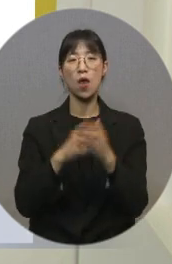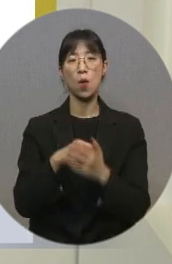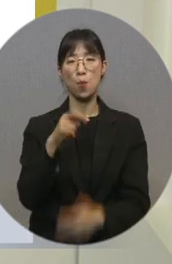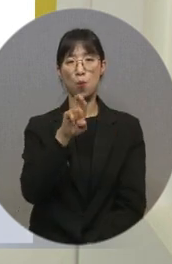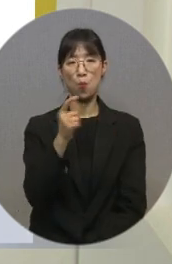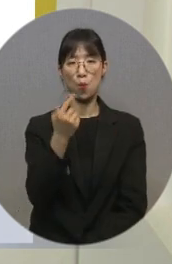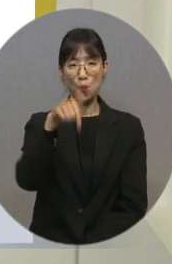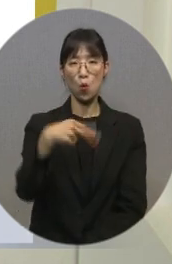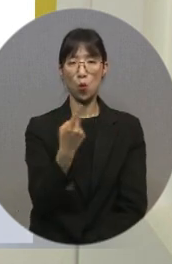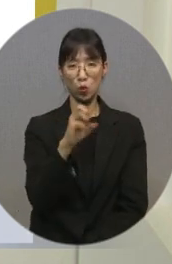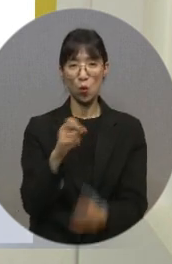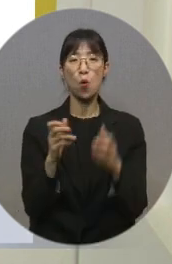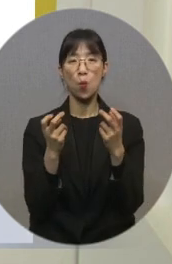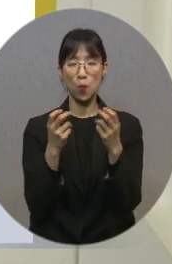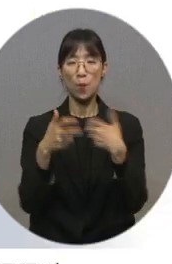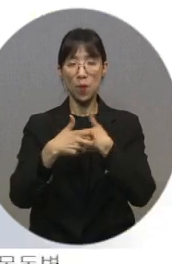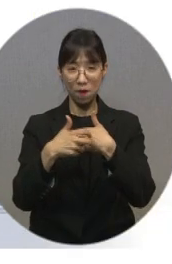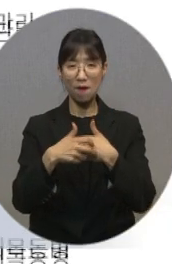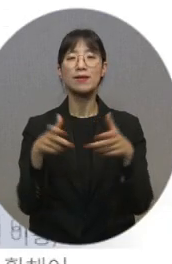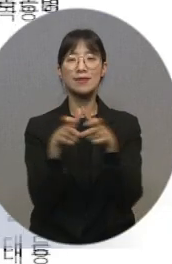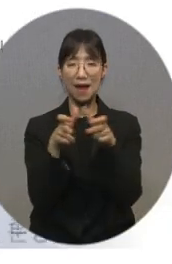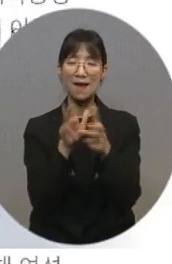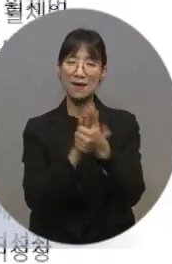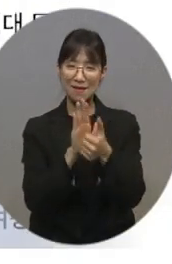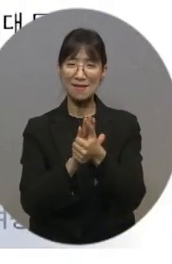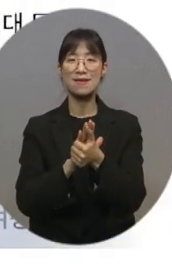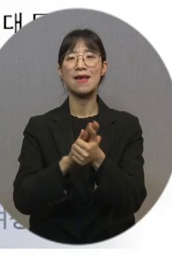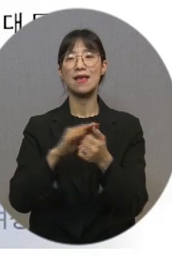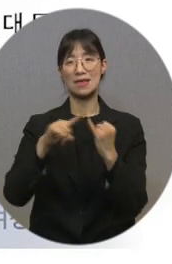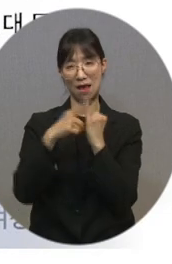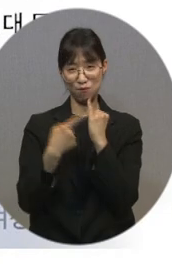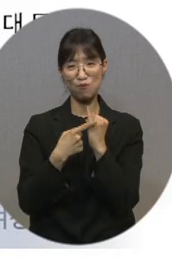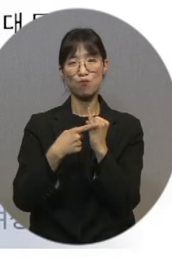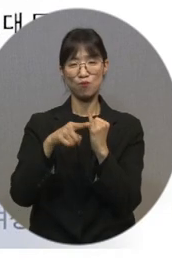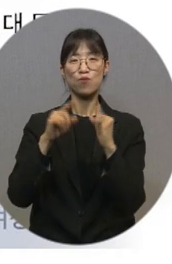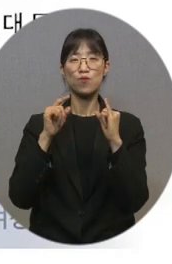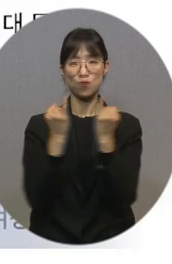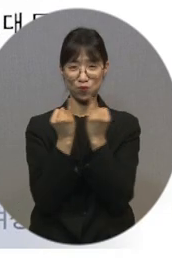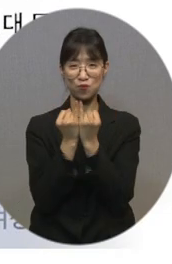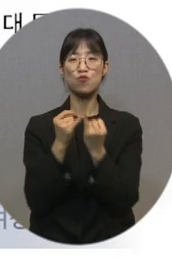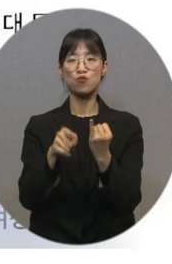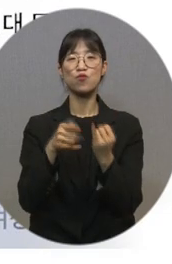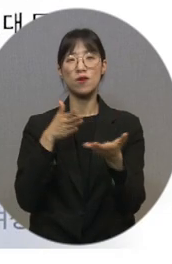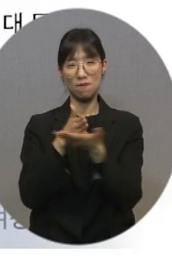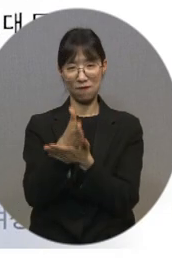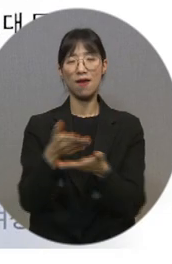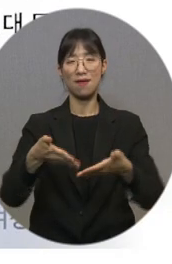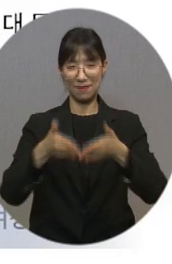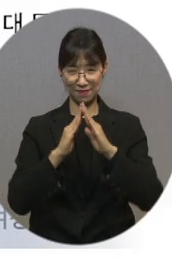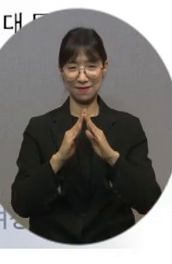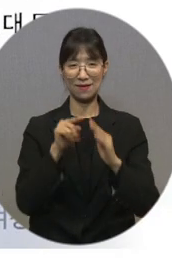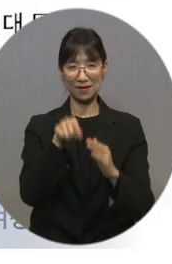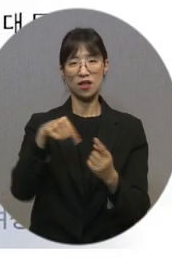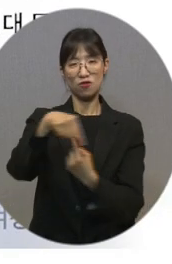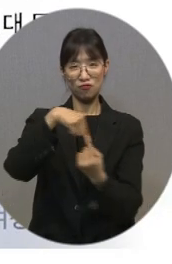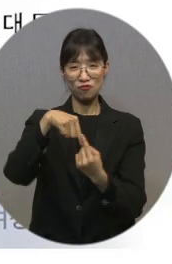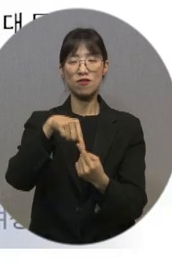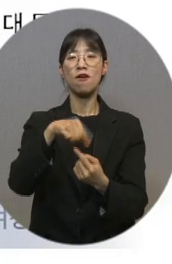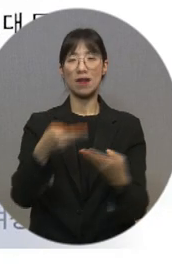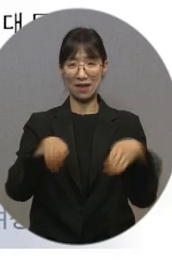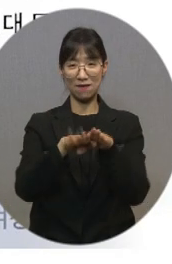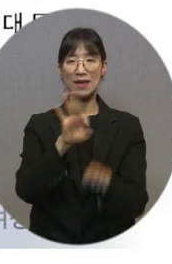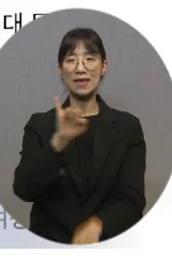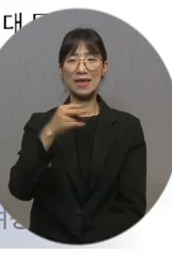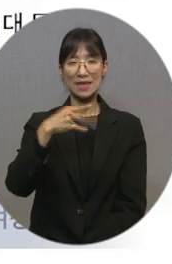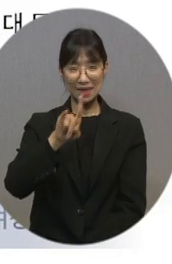친하 산부인과가 문을 엽니다 서울시는 장애 치나 부인과 운영에 2대 목동 병원을 운영 기관으로